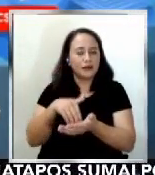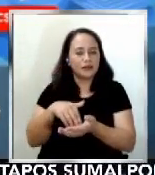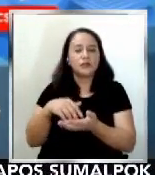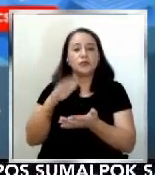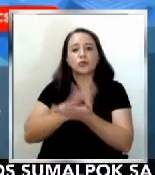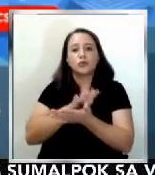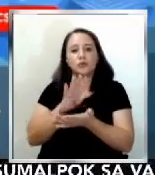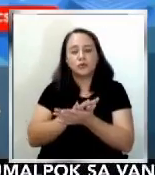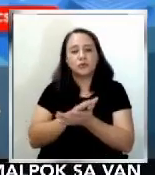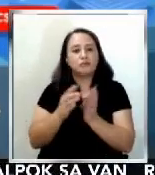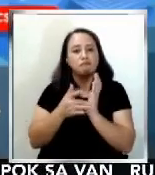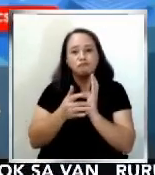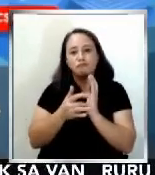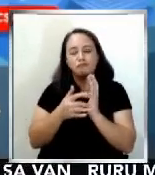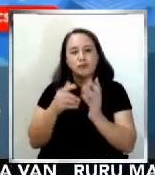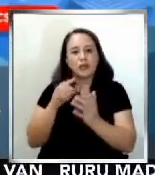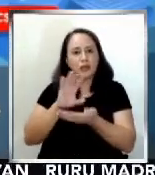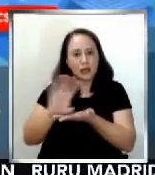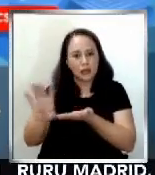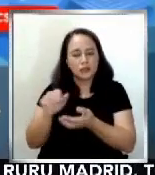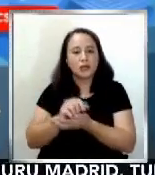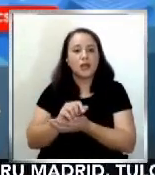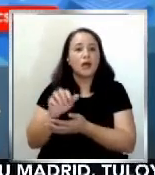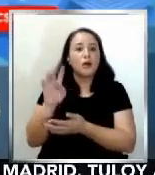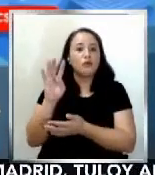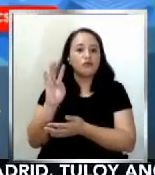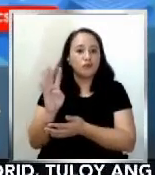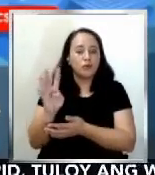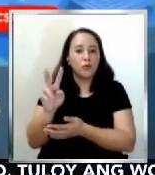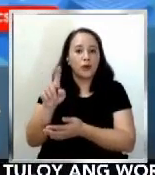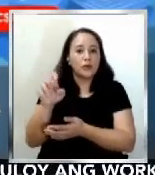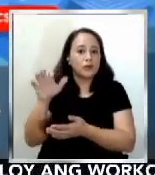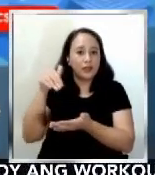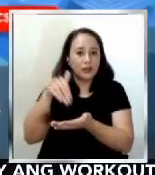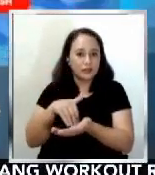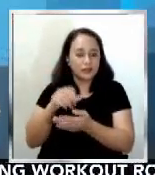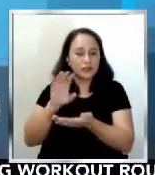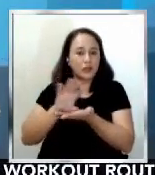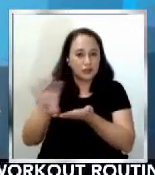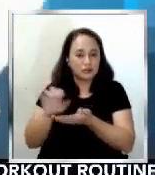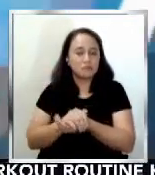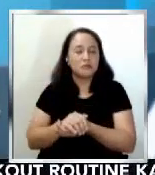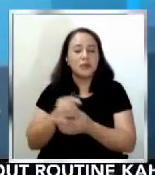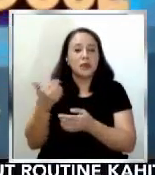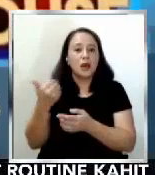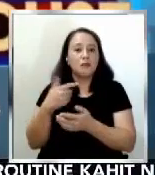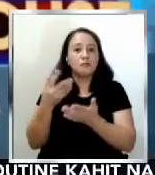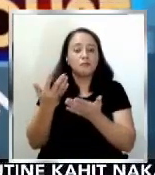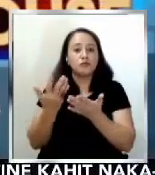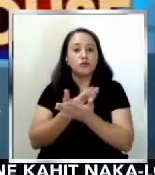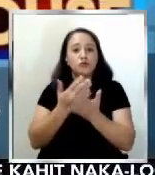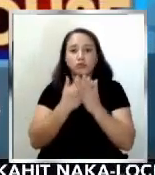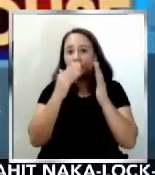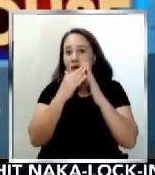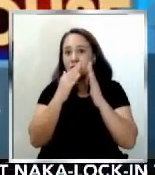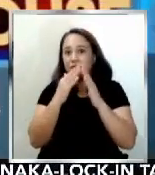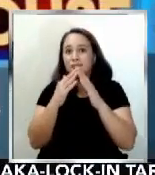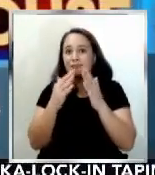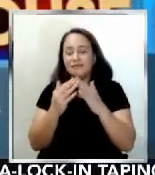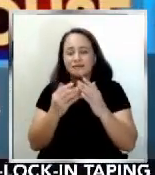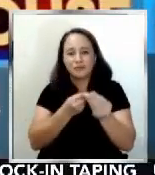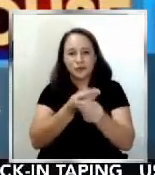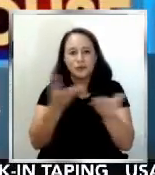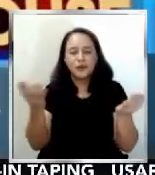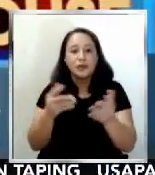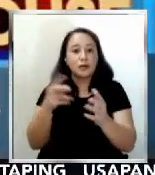Cash. 40 ang magwawagi ng tig 100,000 pesos cash. May brand new house and lot ding ipamimigay. Para sumali,